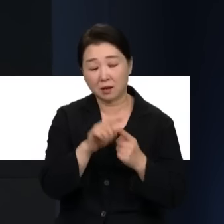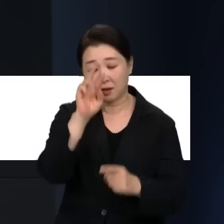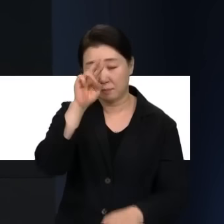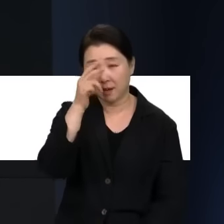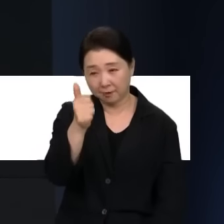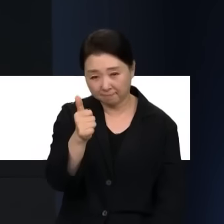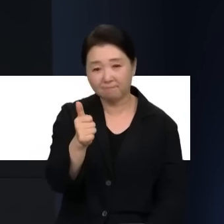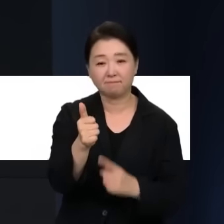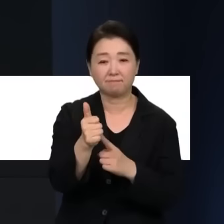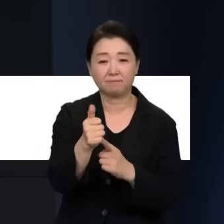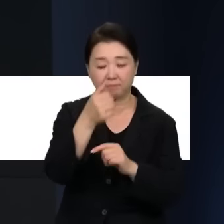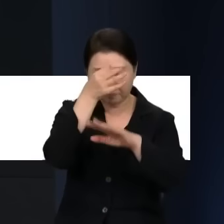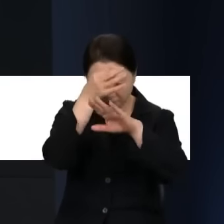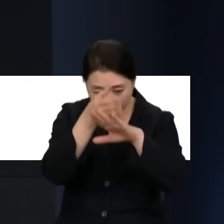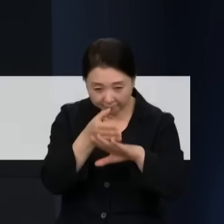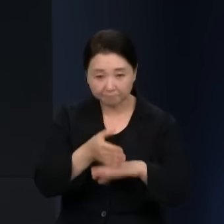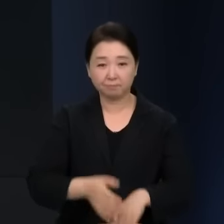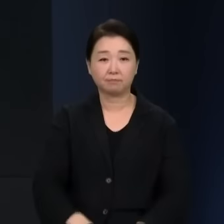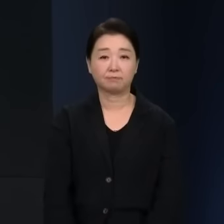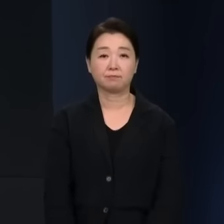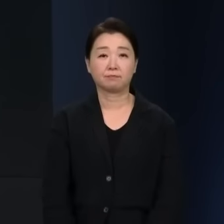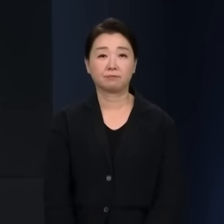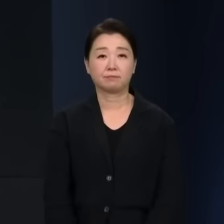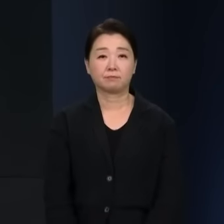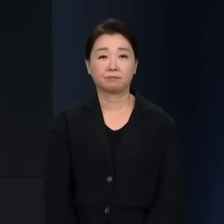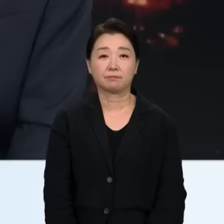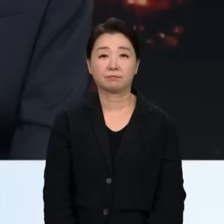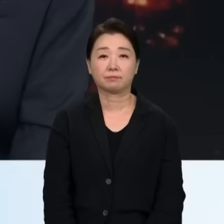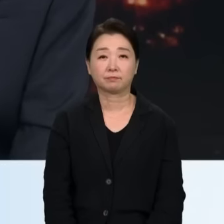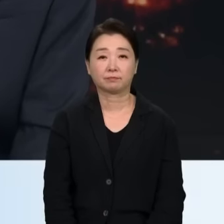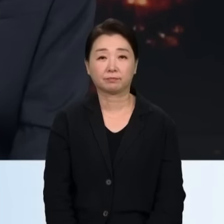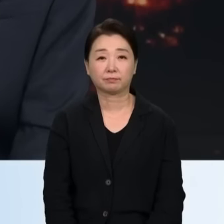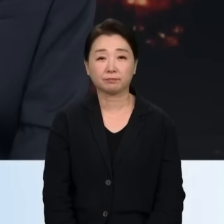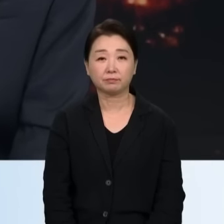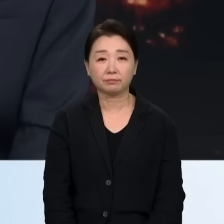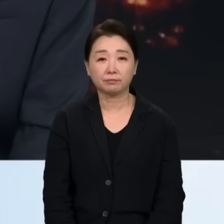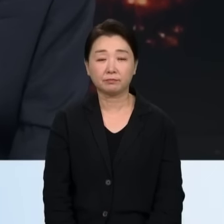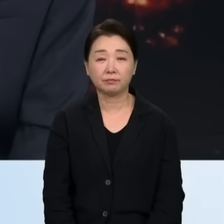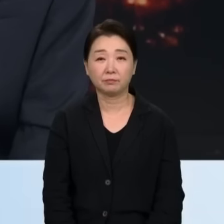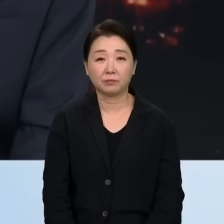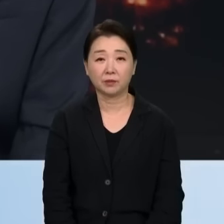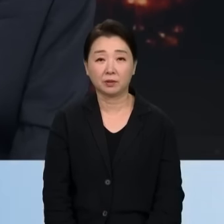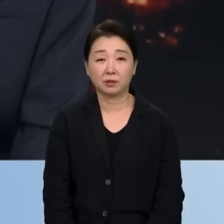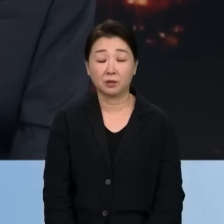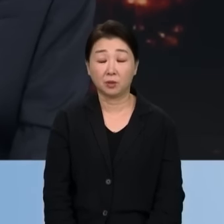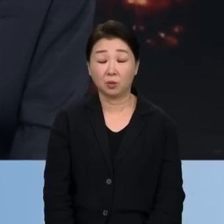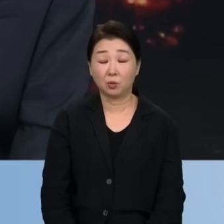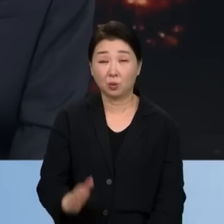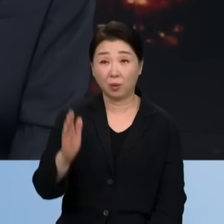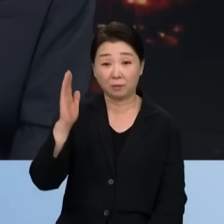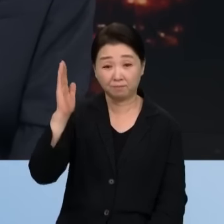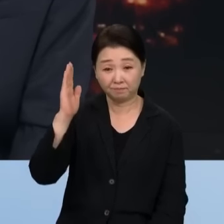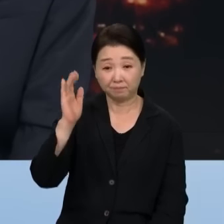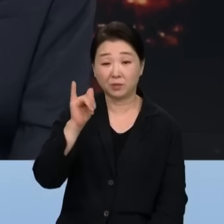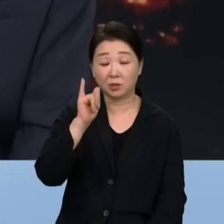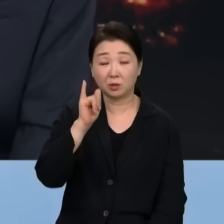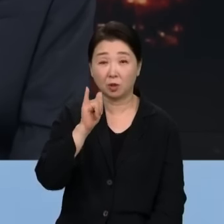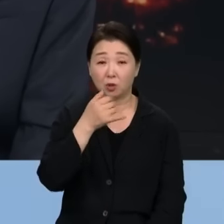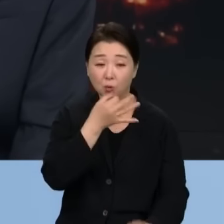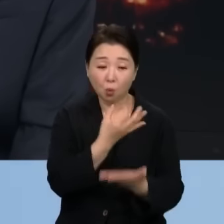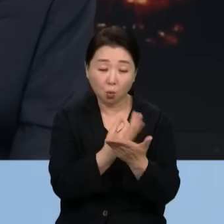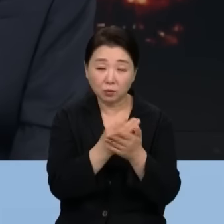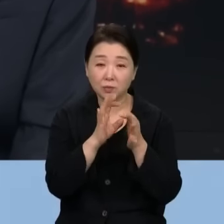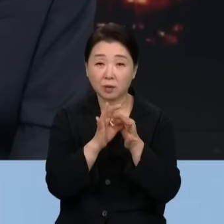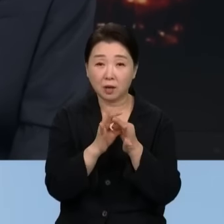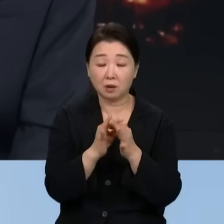대령께 죄송합니다네 지금 저희 보도도 많이 해 드렸지만이 녹취 관련해서 또